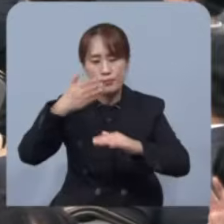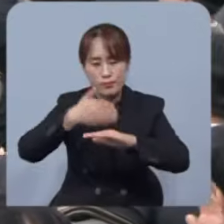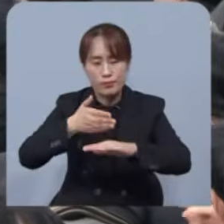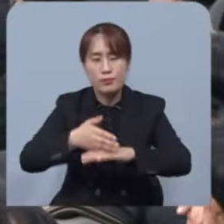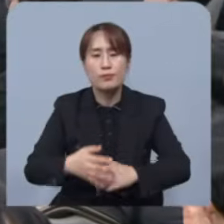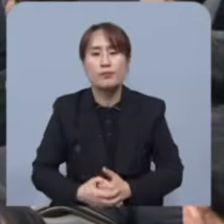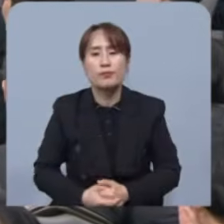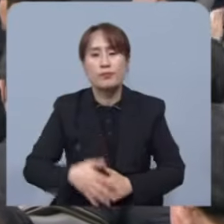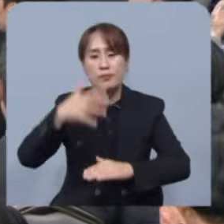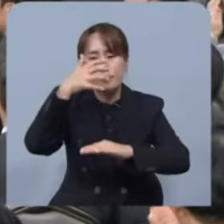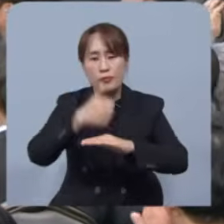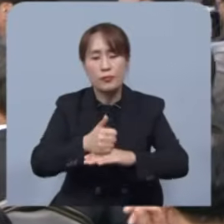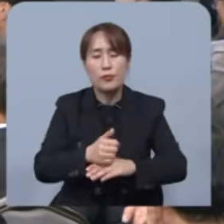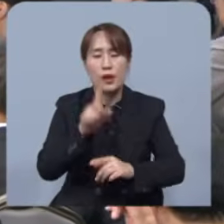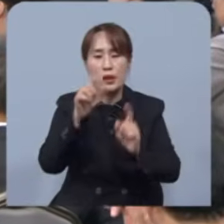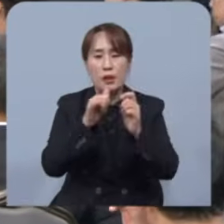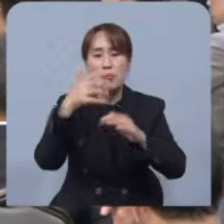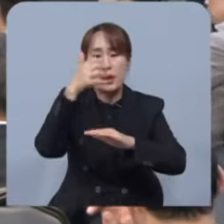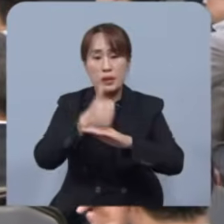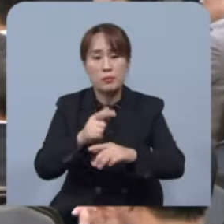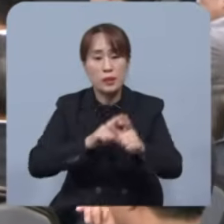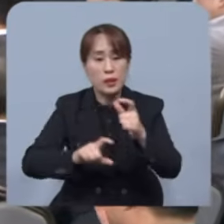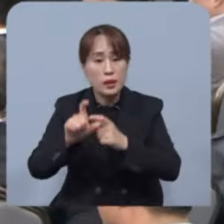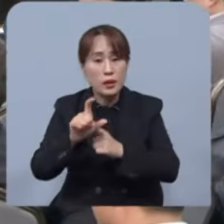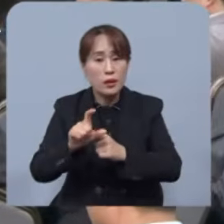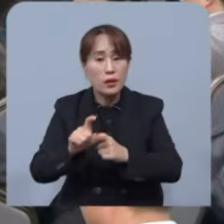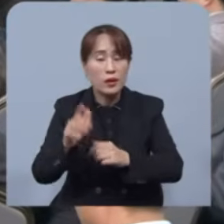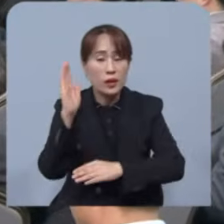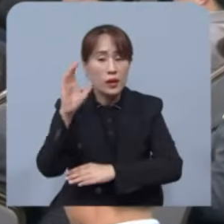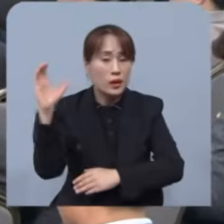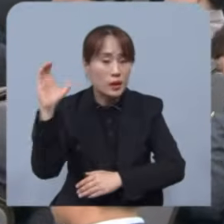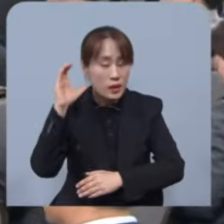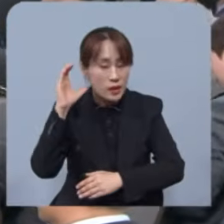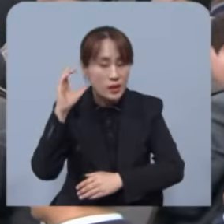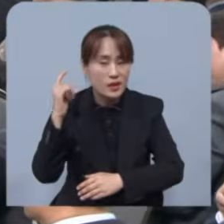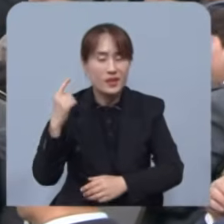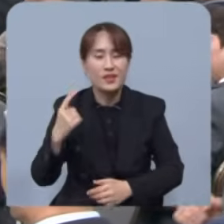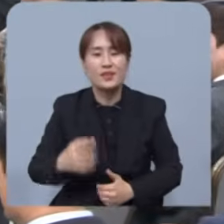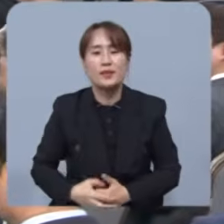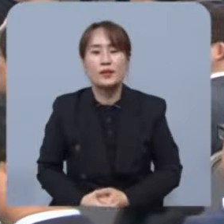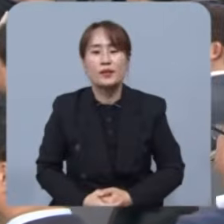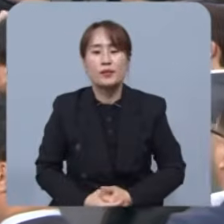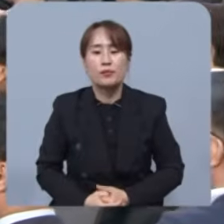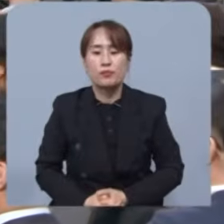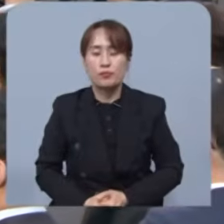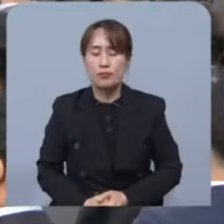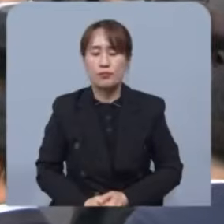감사합니다. 마지막으로 한 분만 더 말씀 듣도록 하겠습니다.